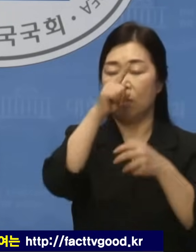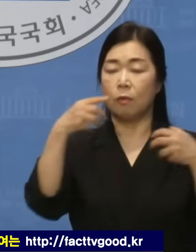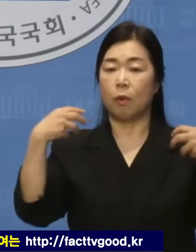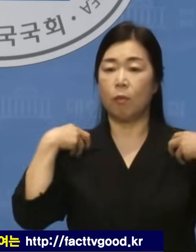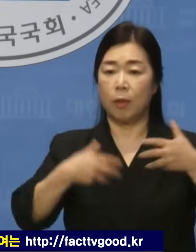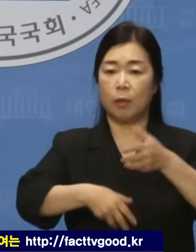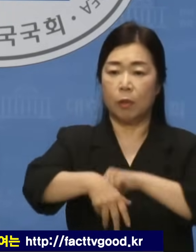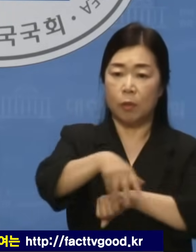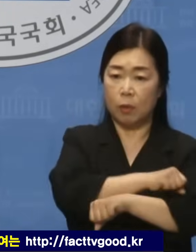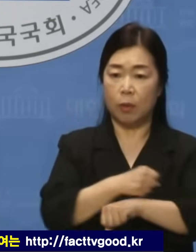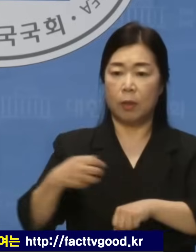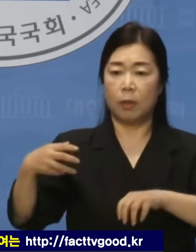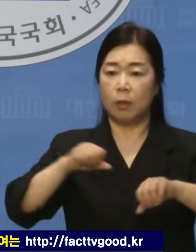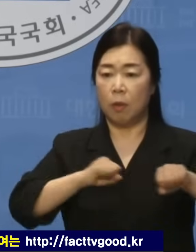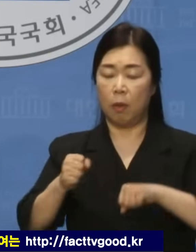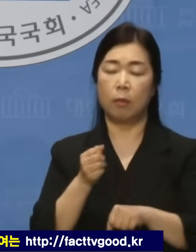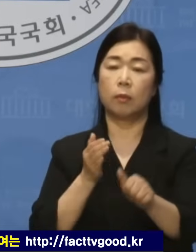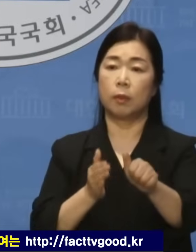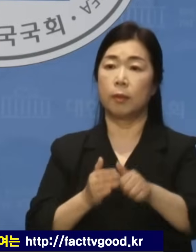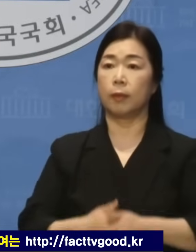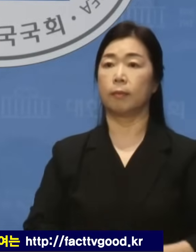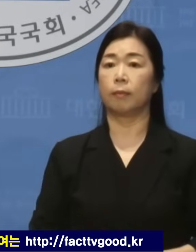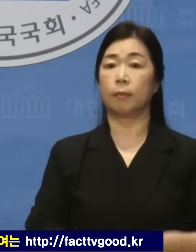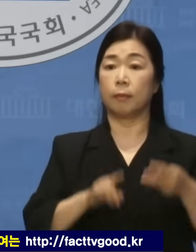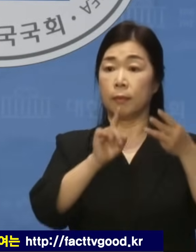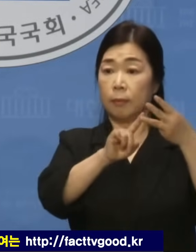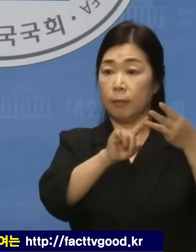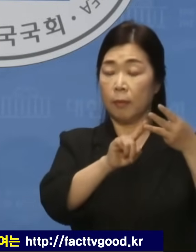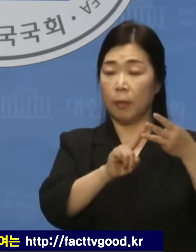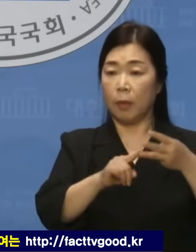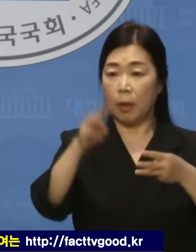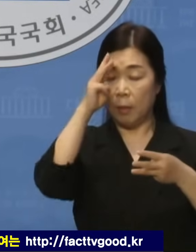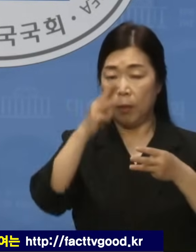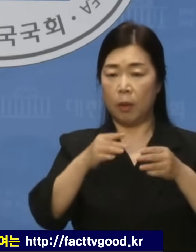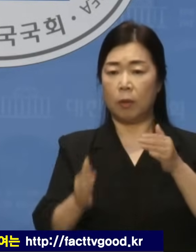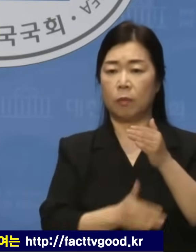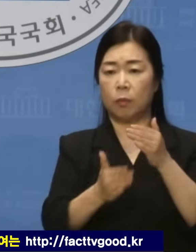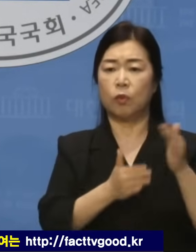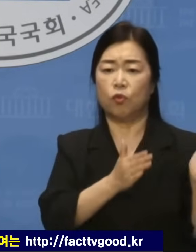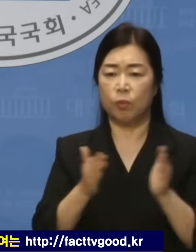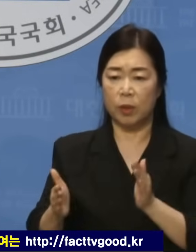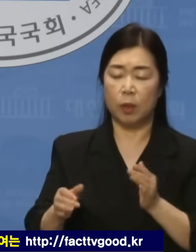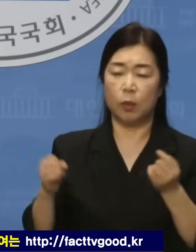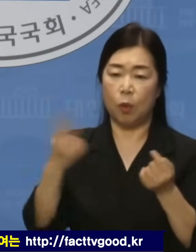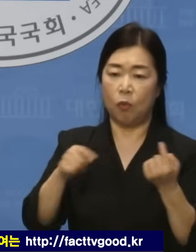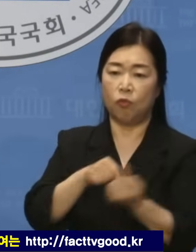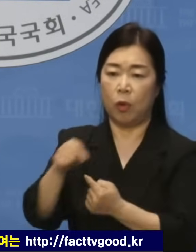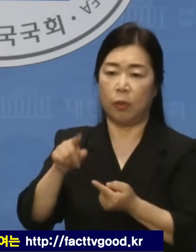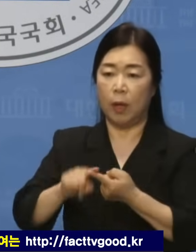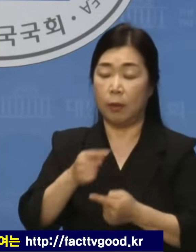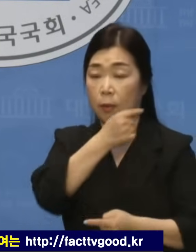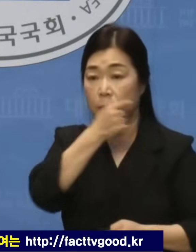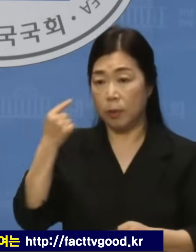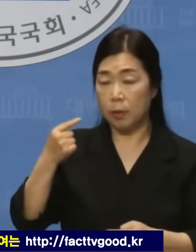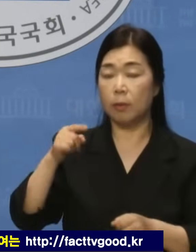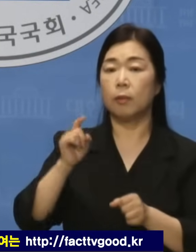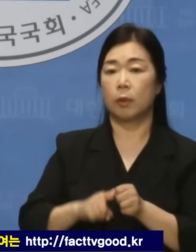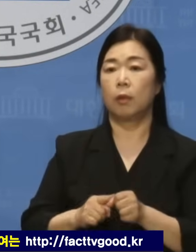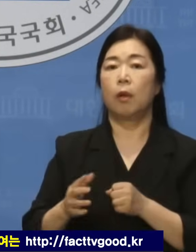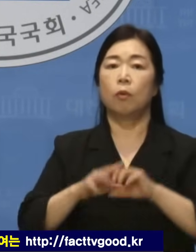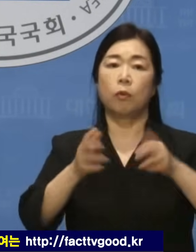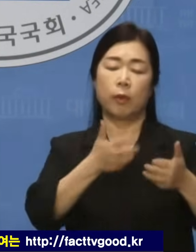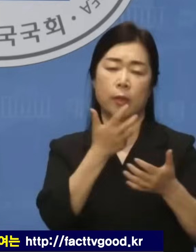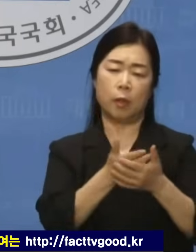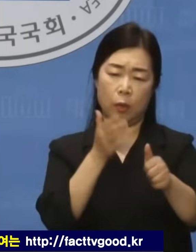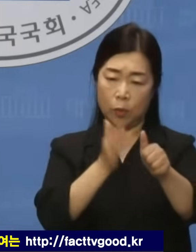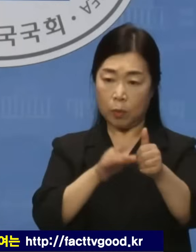적극적인 역할을 촉구한다. 셋, 잼버리 부실 준비 및 운영에 대한 검증을 위해 국회